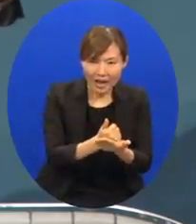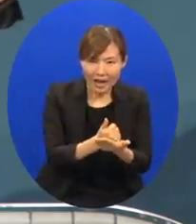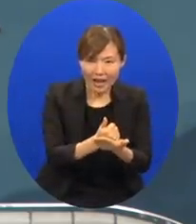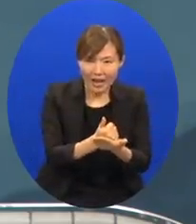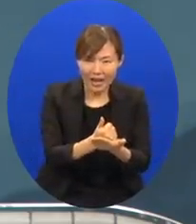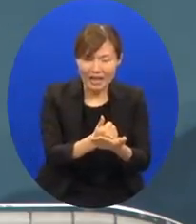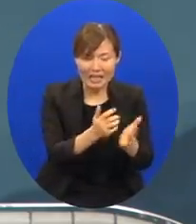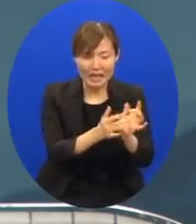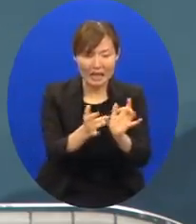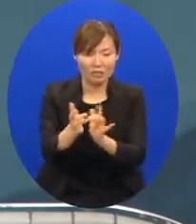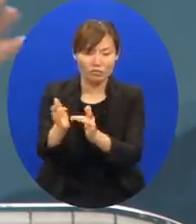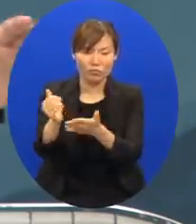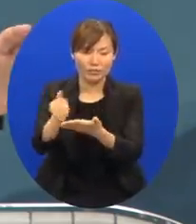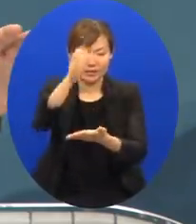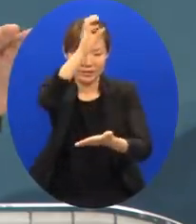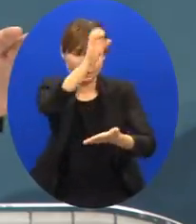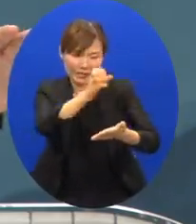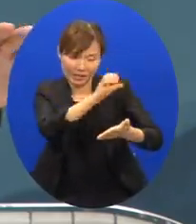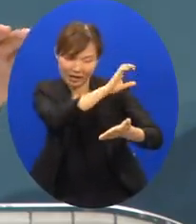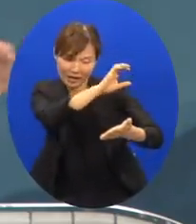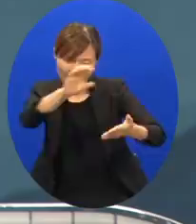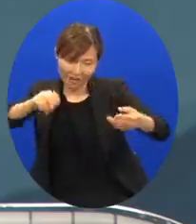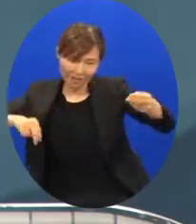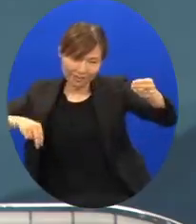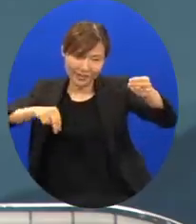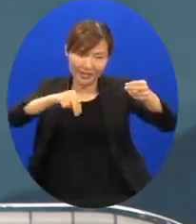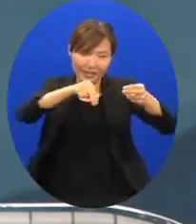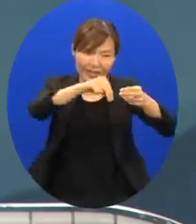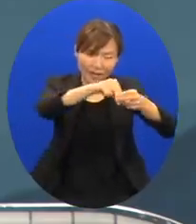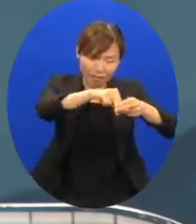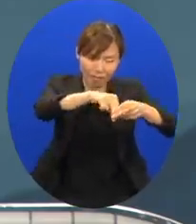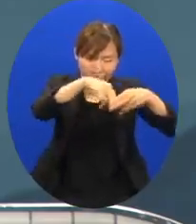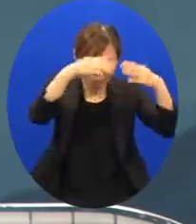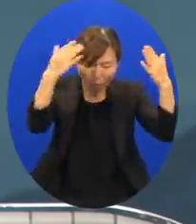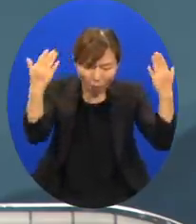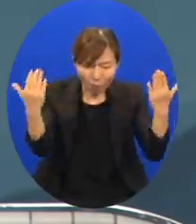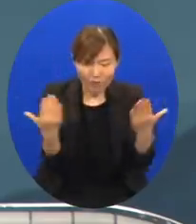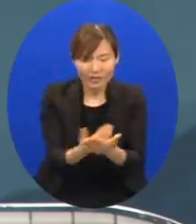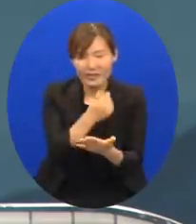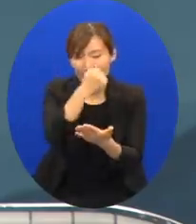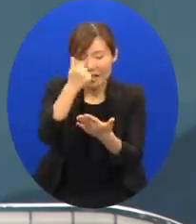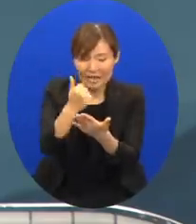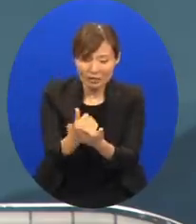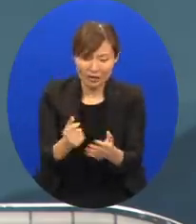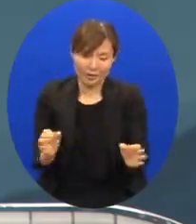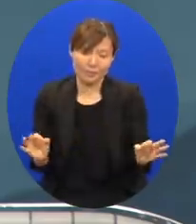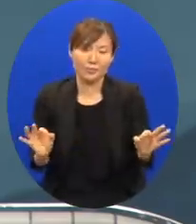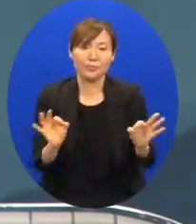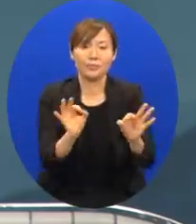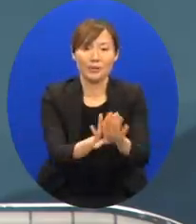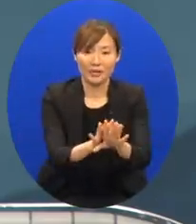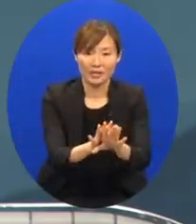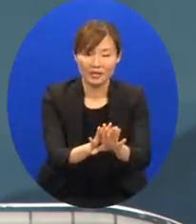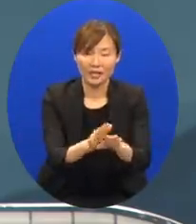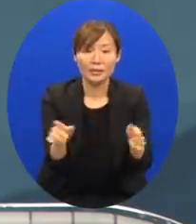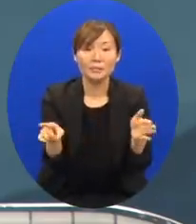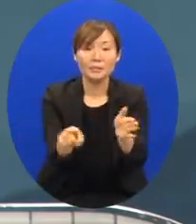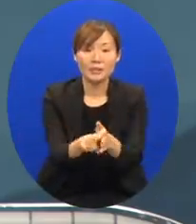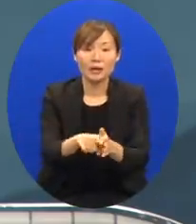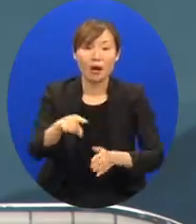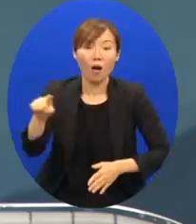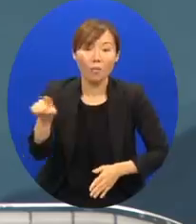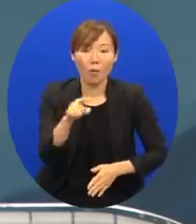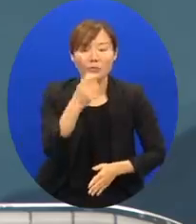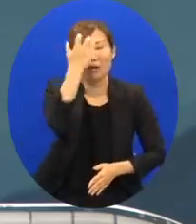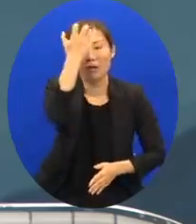피흘려 주심으로 다 3 을 받았다 그렇게 믿어지는 역사가 성령이 역사 m 지금 여러분